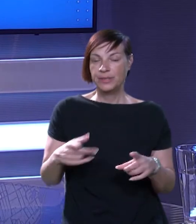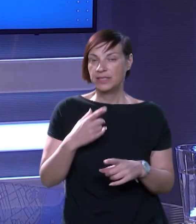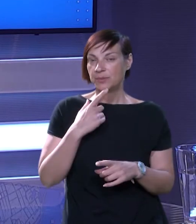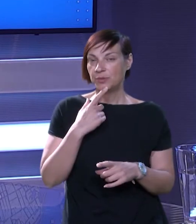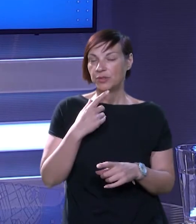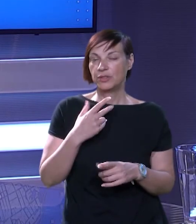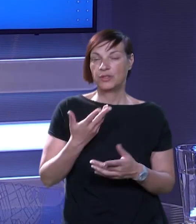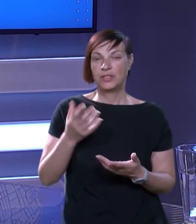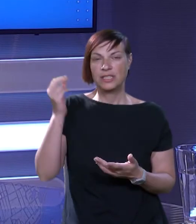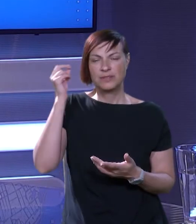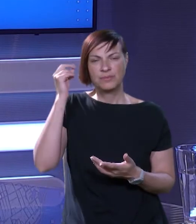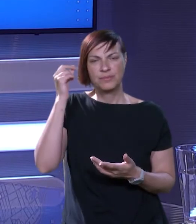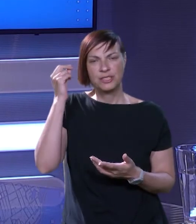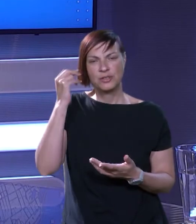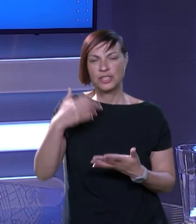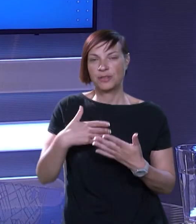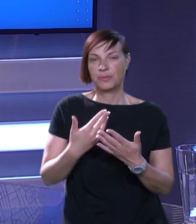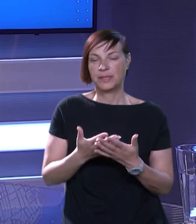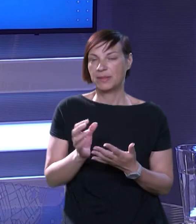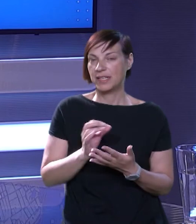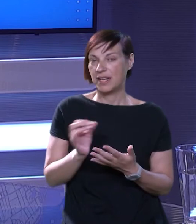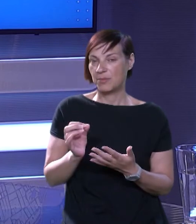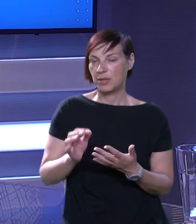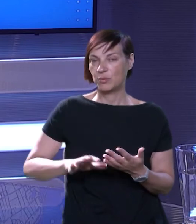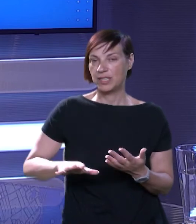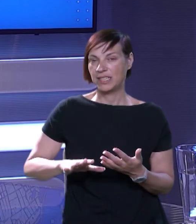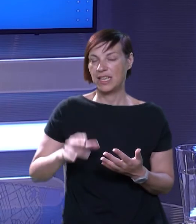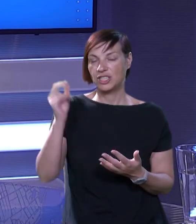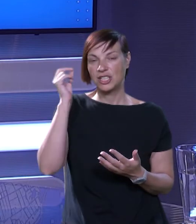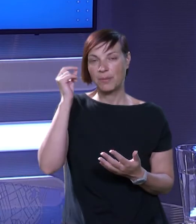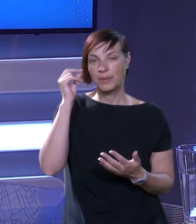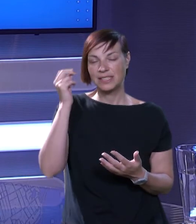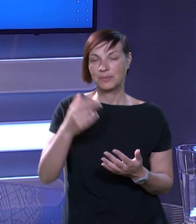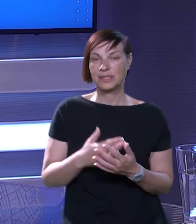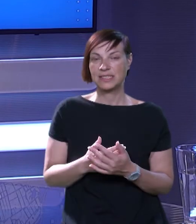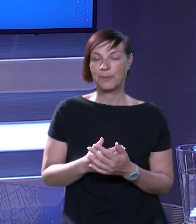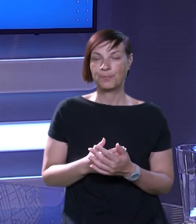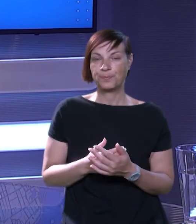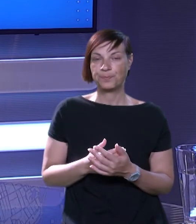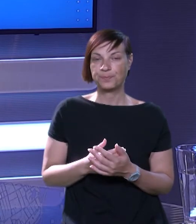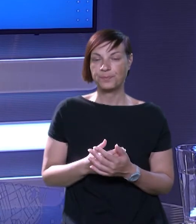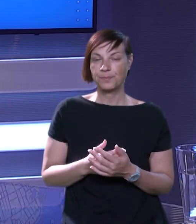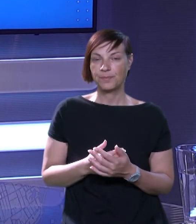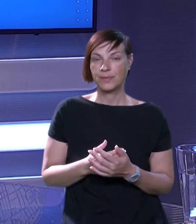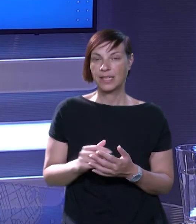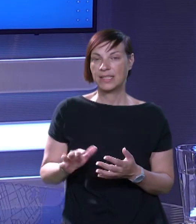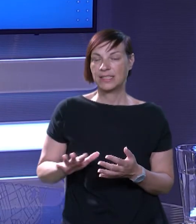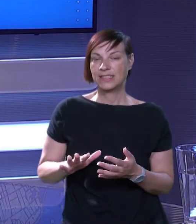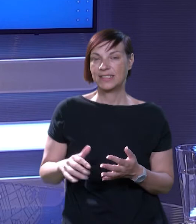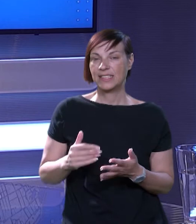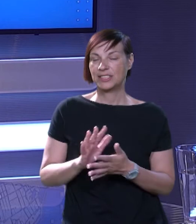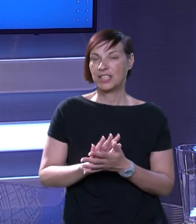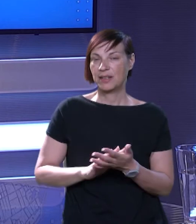koji svo troje slušaju, pa je onda ispalo da to najbolje da to bude dječji song, jer dijete počne lupat